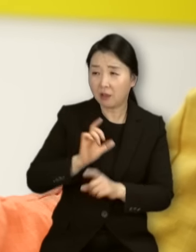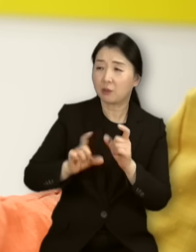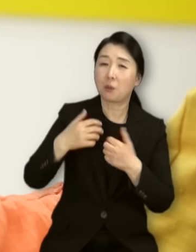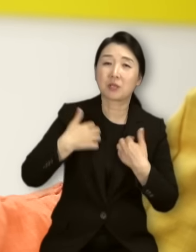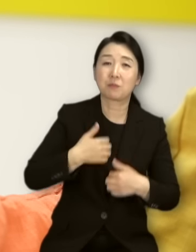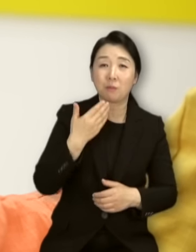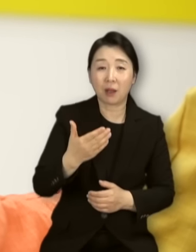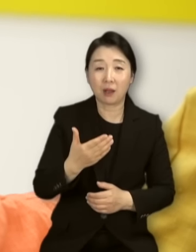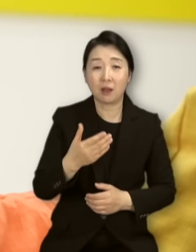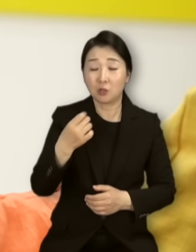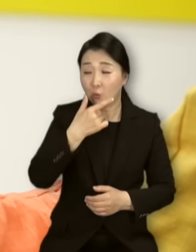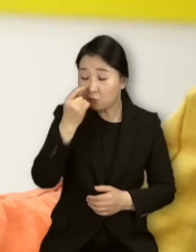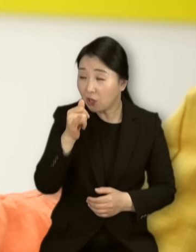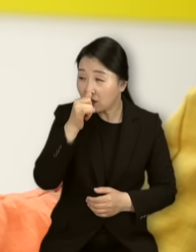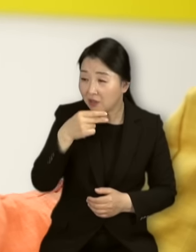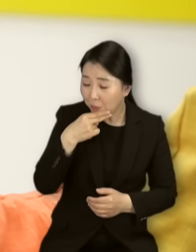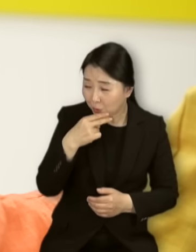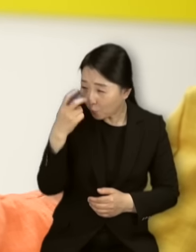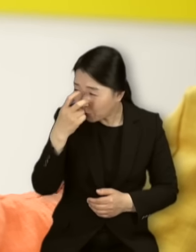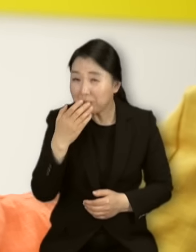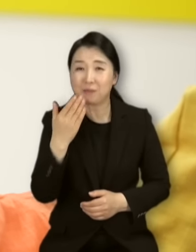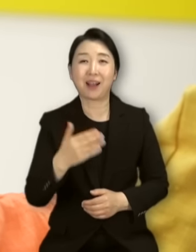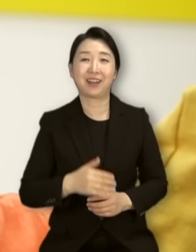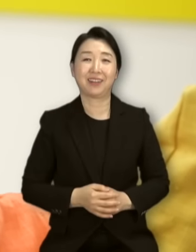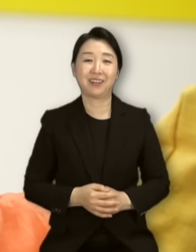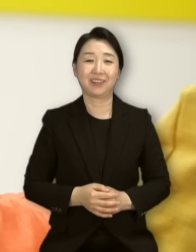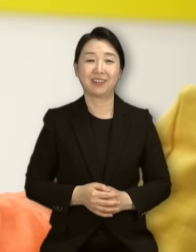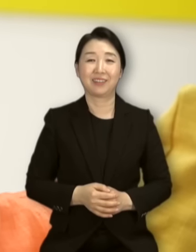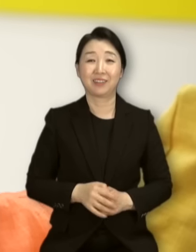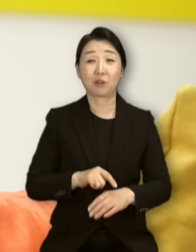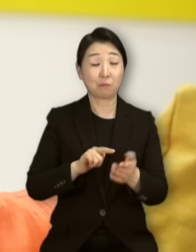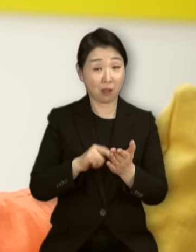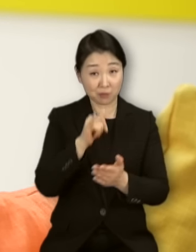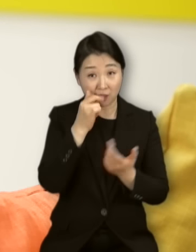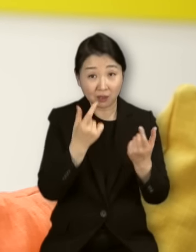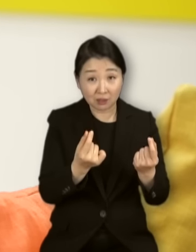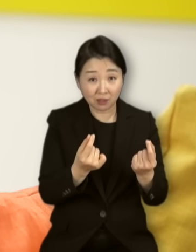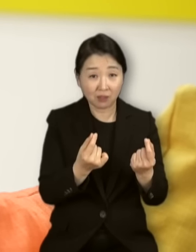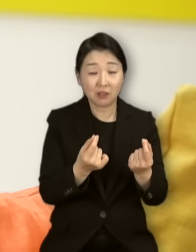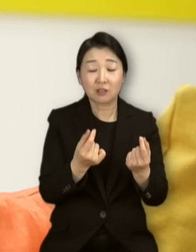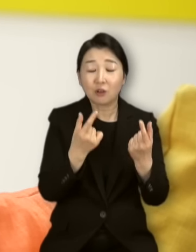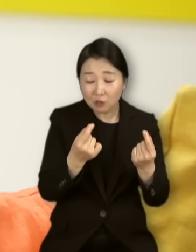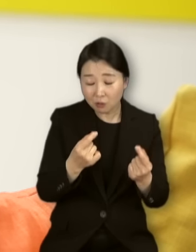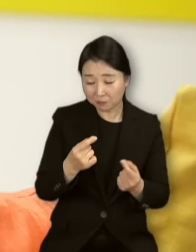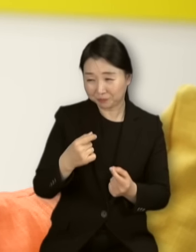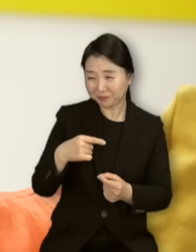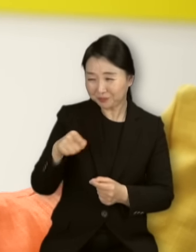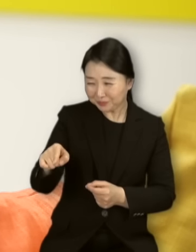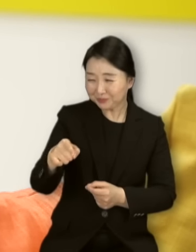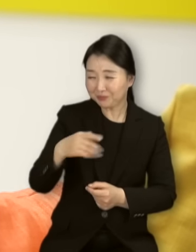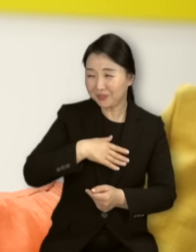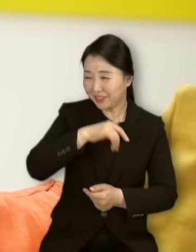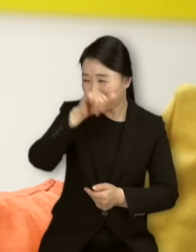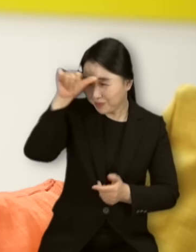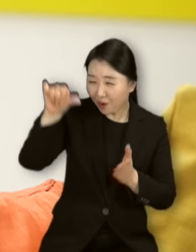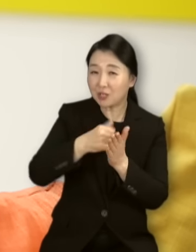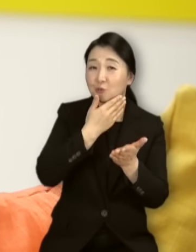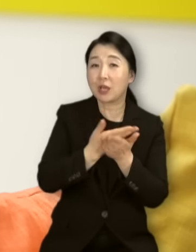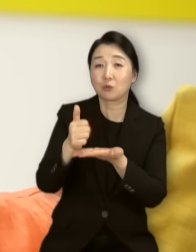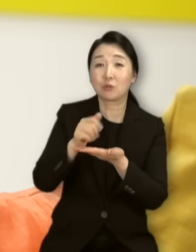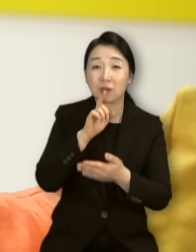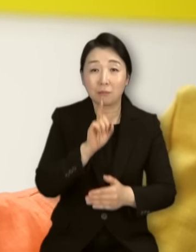기쁘고 또 부족한 거 없나 오히려 더 살피게 되고 이런 마음이 있지 않냐고 그것처럼 너는 나의 가장 평생 귀한